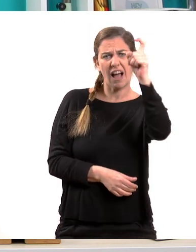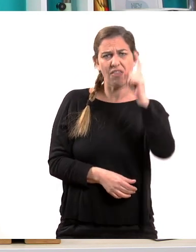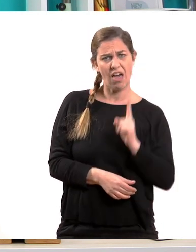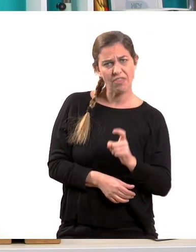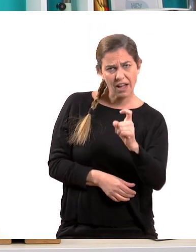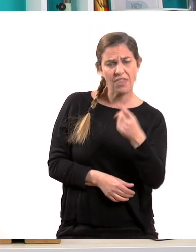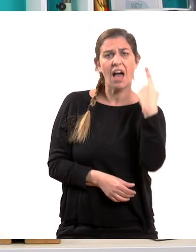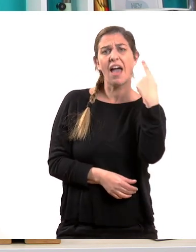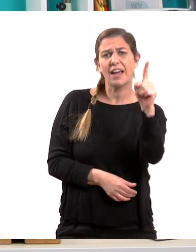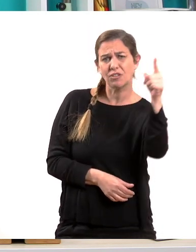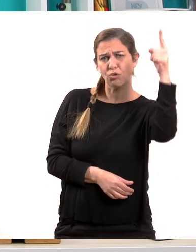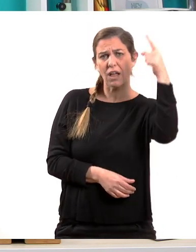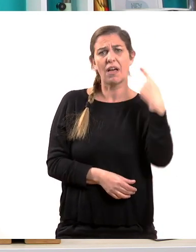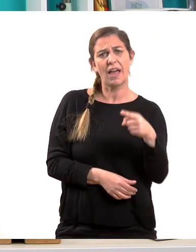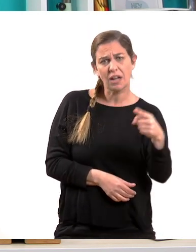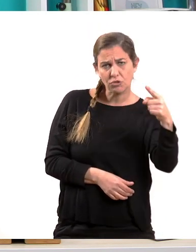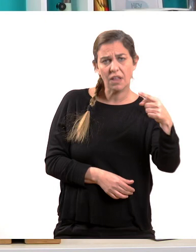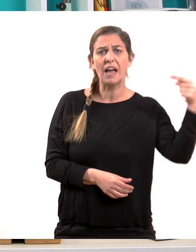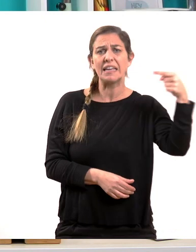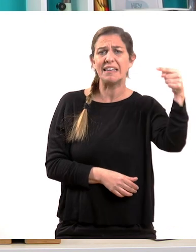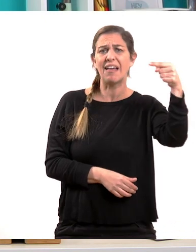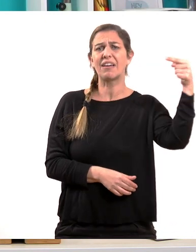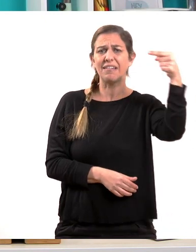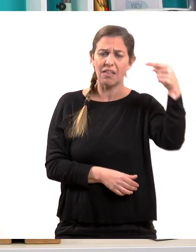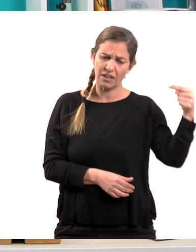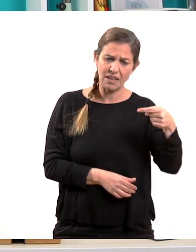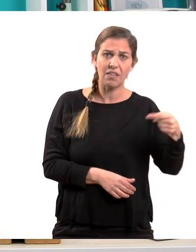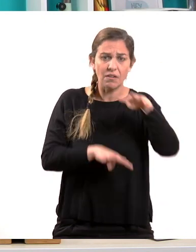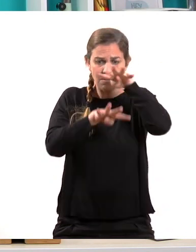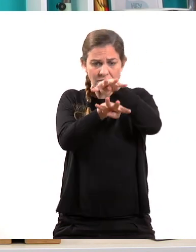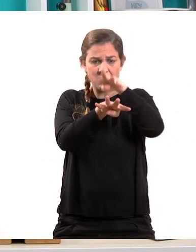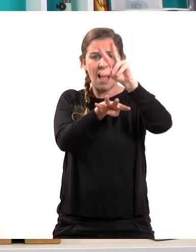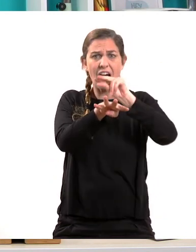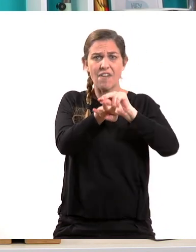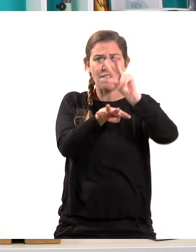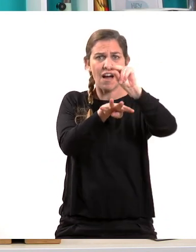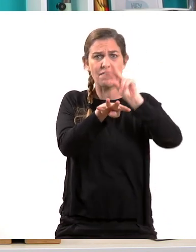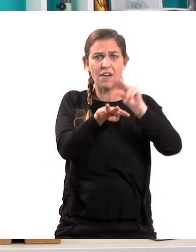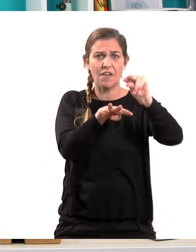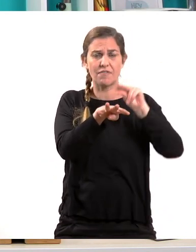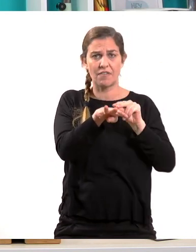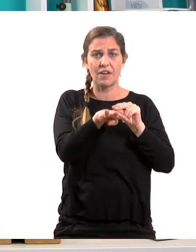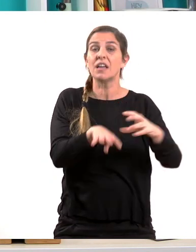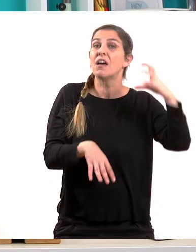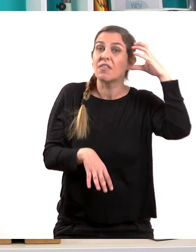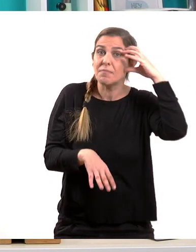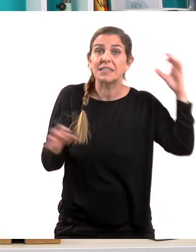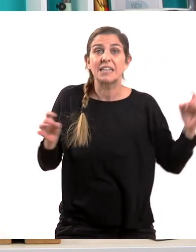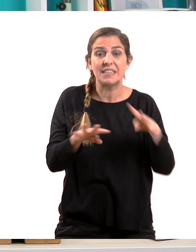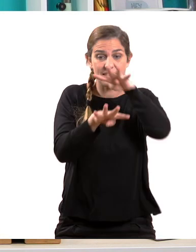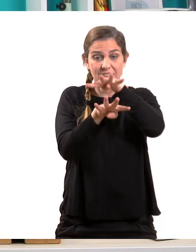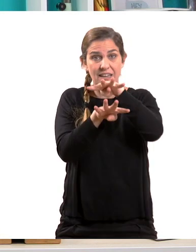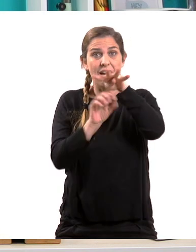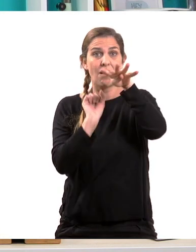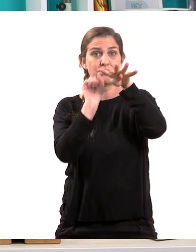χιλιάδα αν είχαμε πάλι κάτω από τη χιλιάδα. Όταν δεν βγαίνει όμως, όπως κάναμε και με τους διψήφιους,